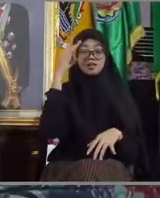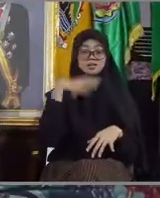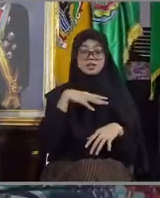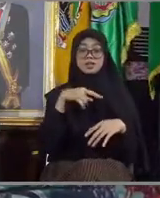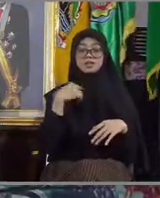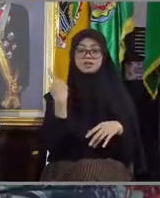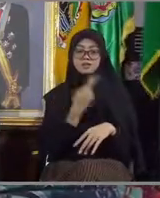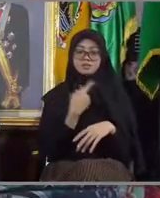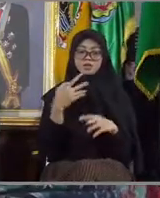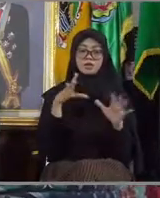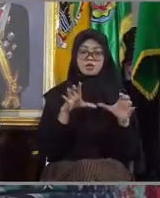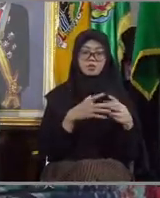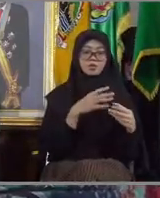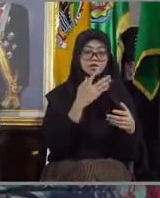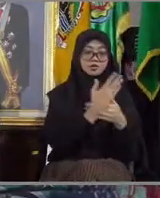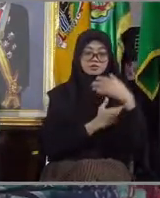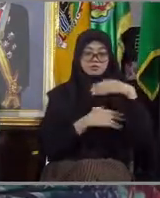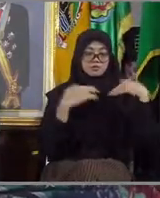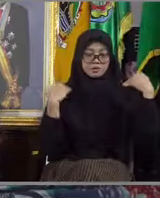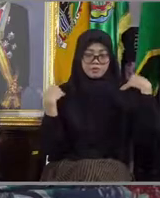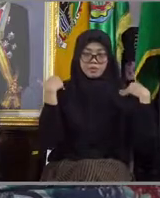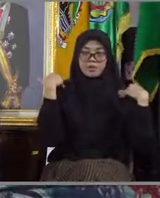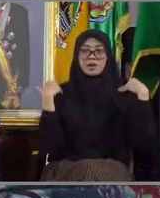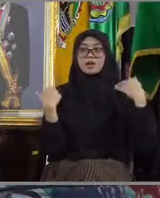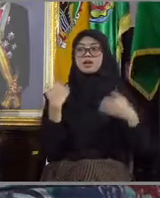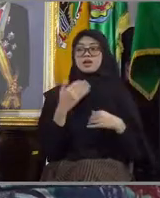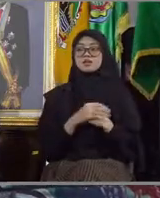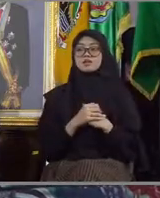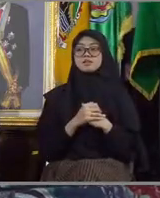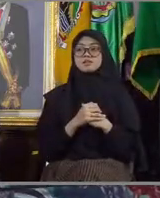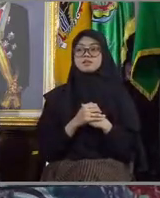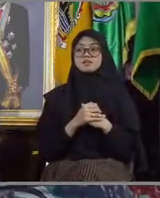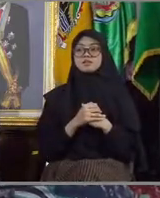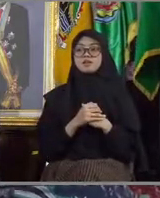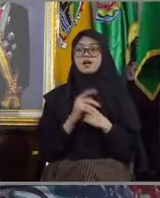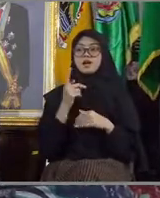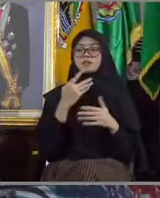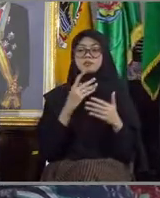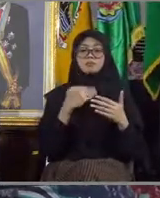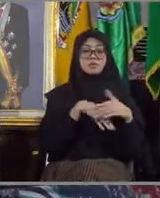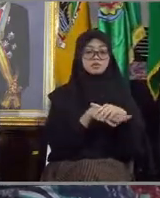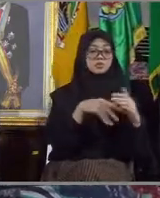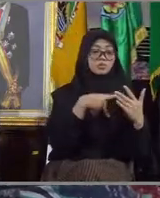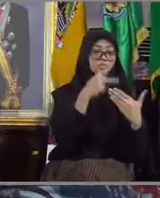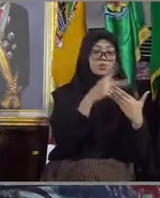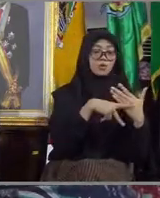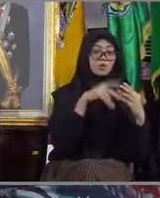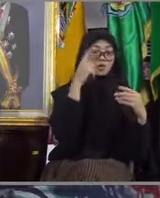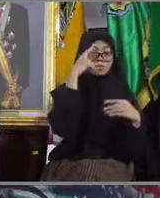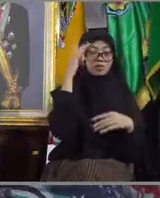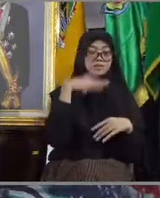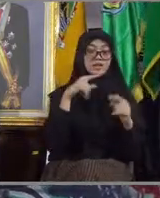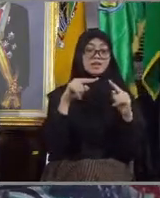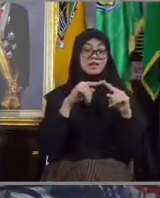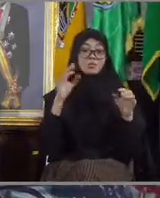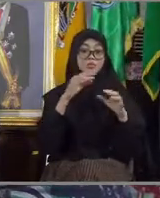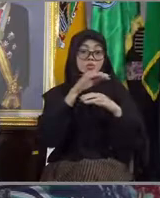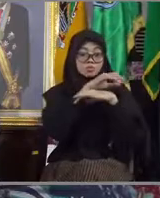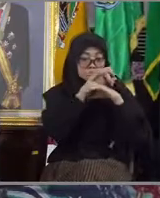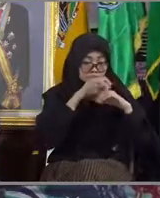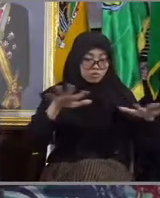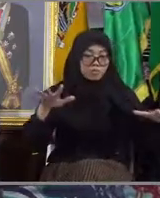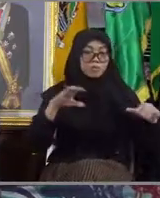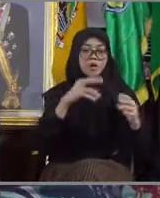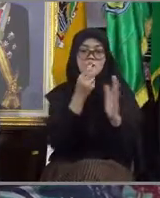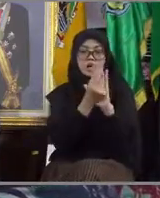kelompok difabel sudah ada yang mendapatkan dana desa program tersebut, akan tetapi belum menyeluruh anggaran